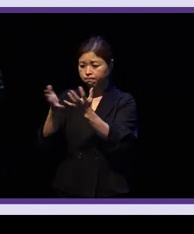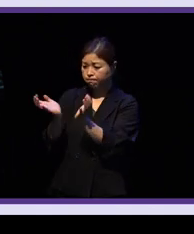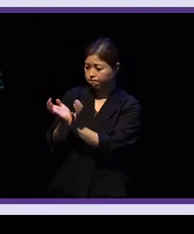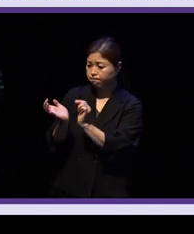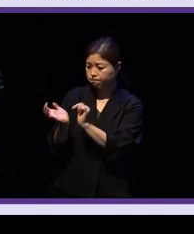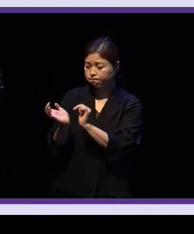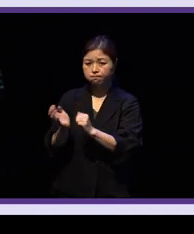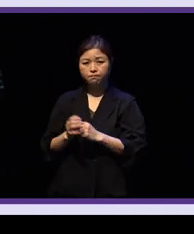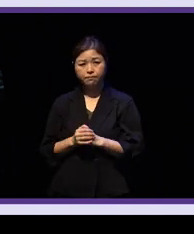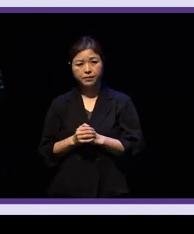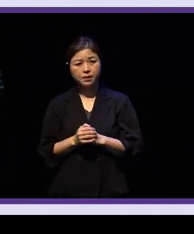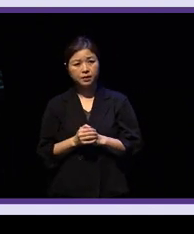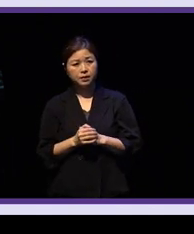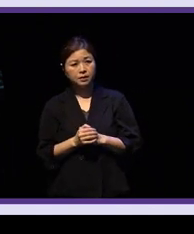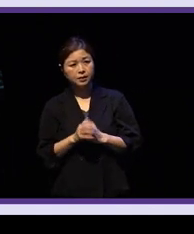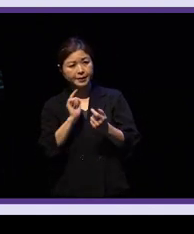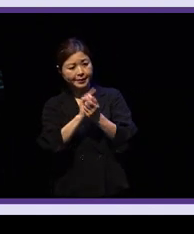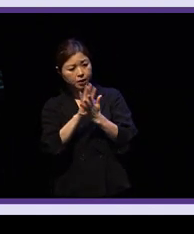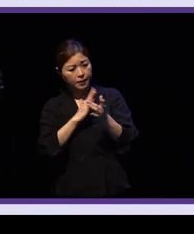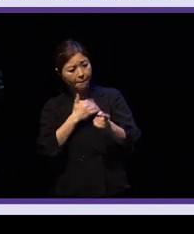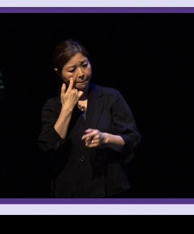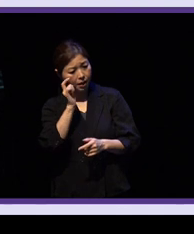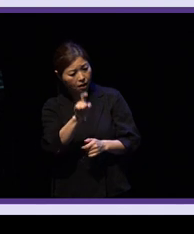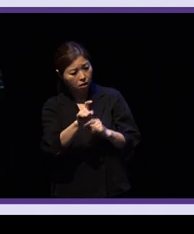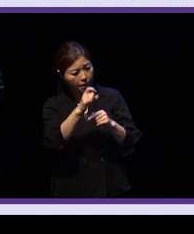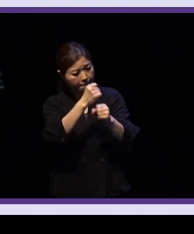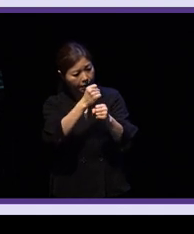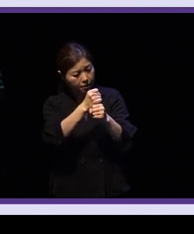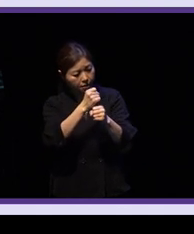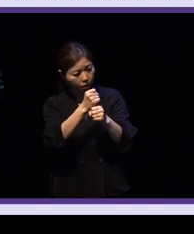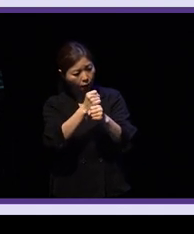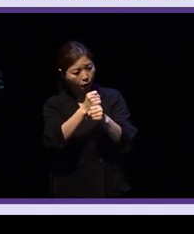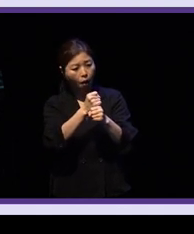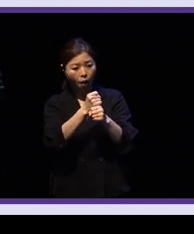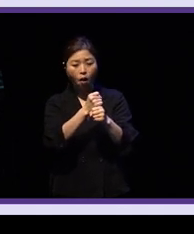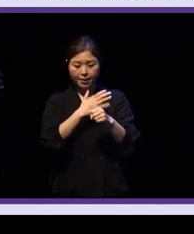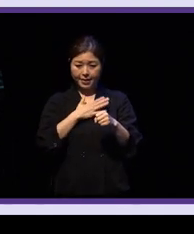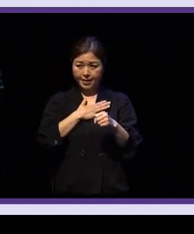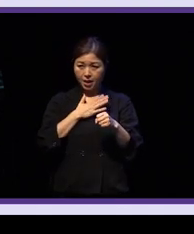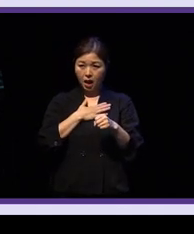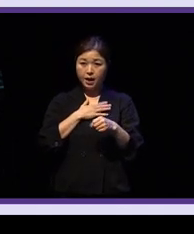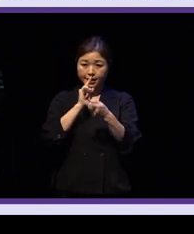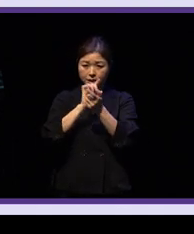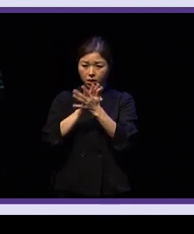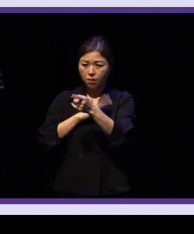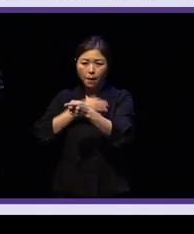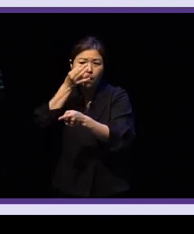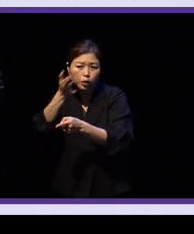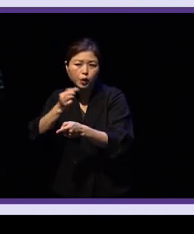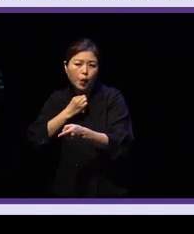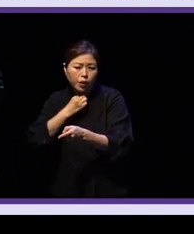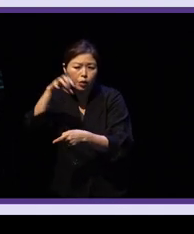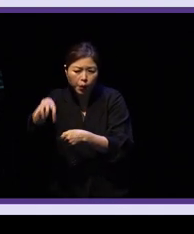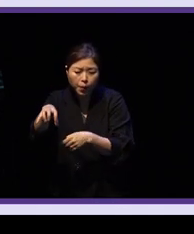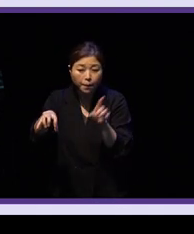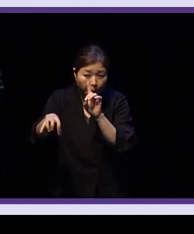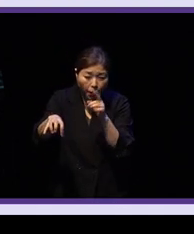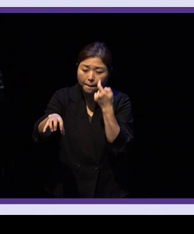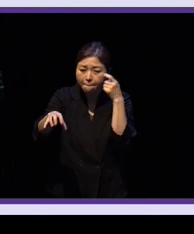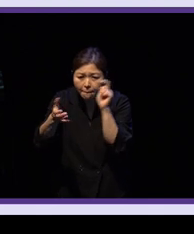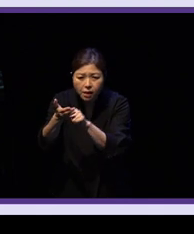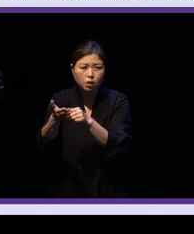일부라도 좀 발굴을 직접 기획을 해서 발굴하는 수내처를 직접 발굴한다는 의미겠지요 그래서 그런 부분을 조금 유연성이 조금